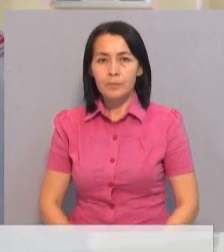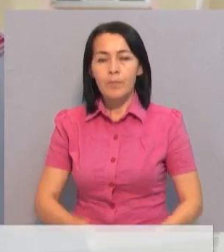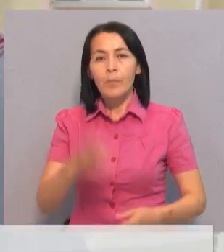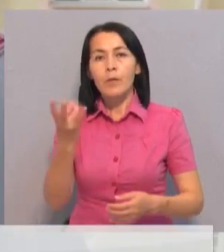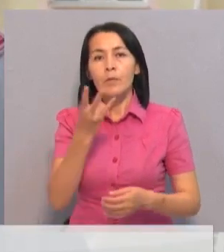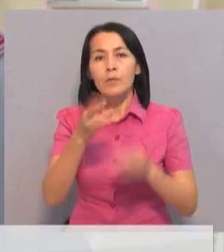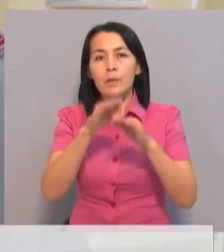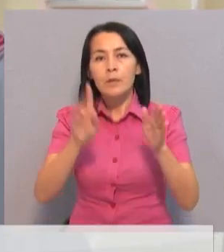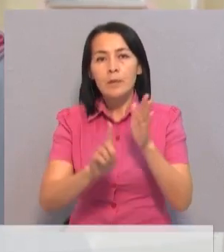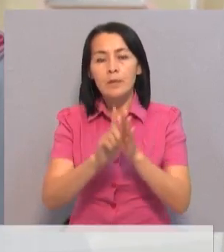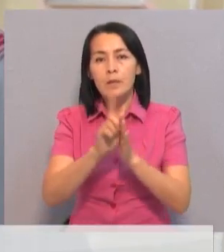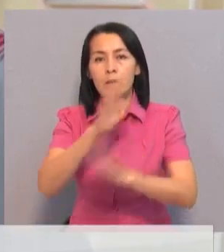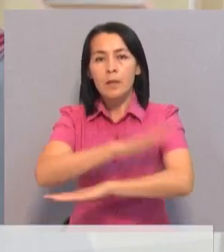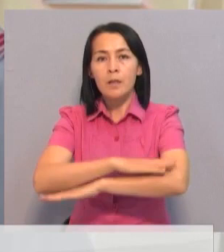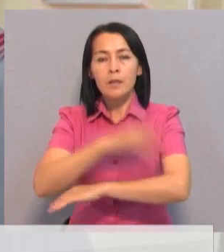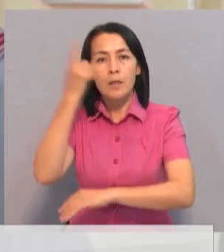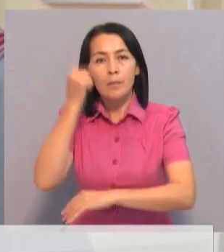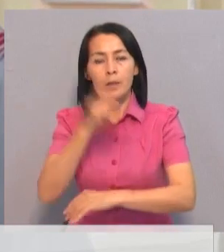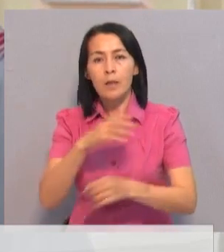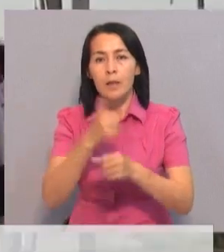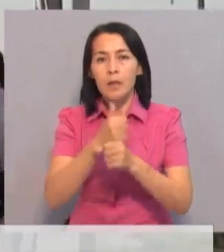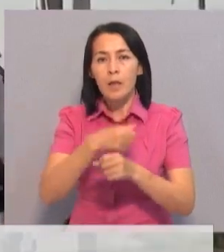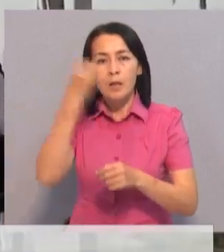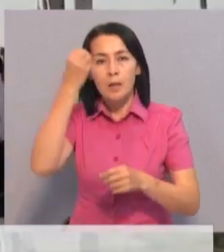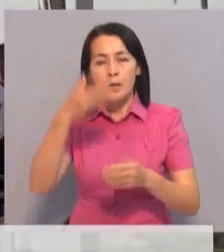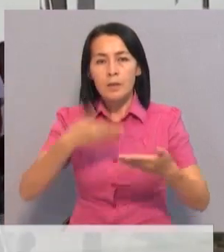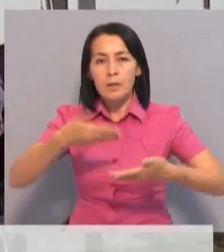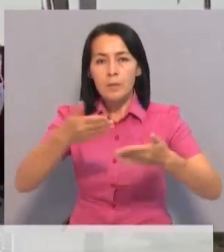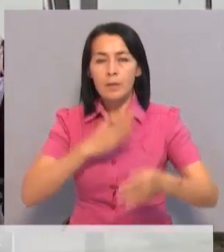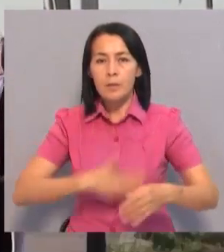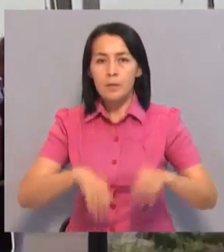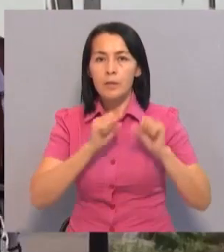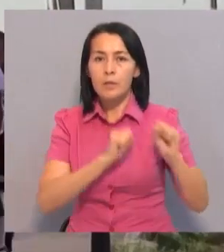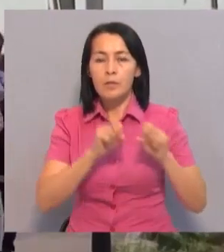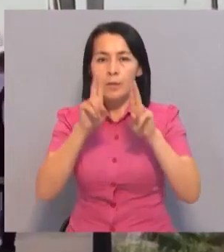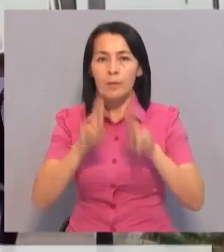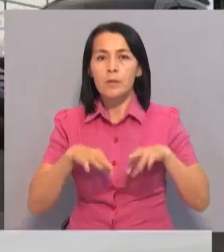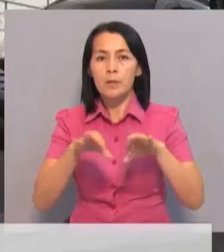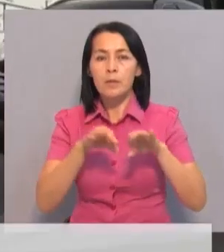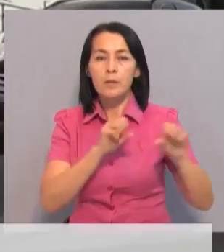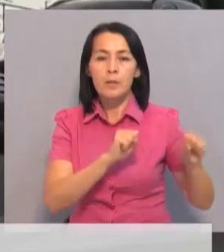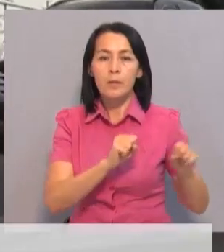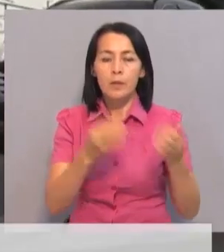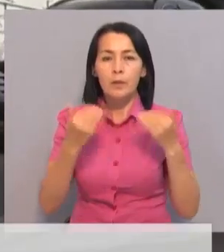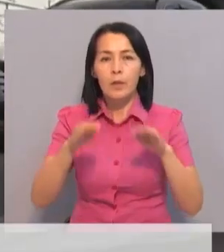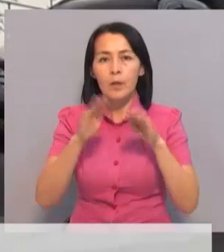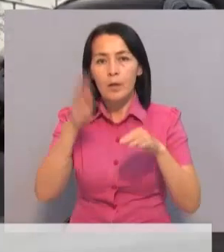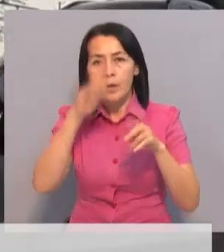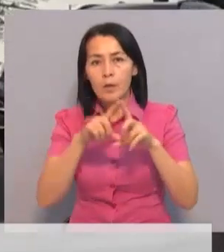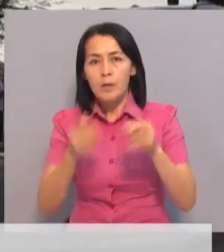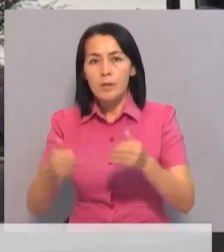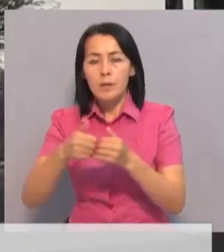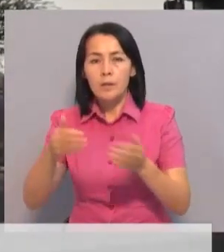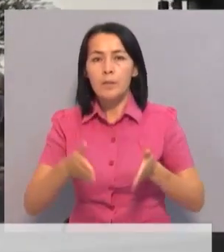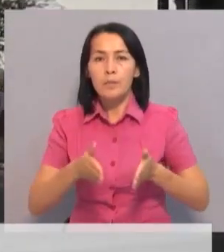Нужно, чтобы дети с начальных классов понимали, как важно быть грамотным пешеходом, соблюдать правила дорожного движения. Тем более, школа расположена рядом